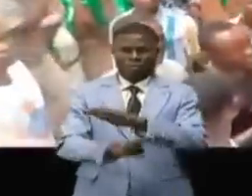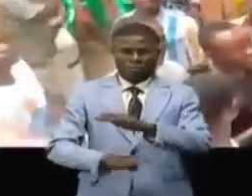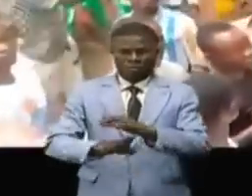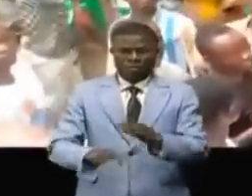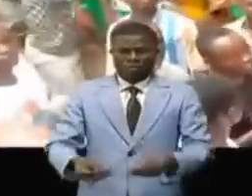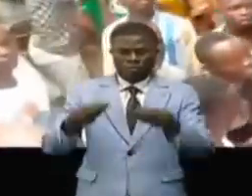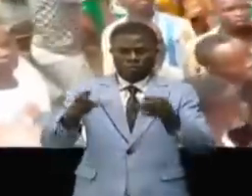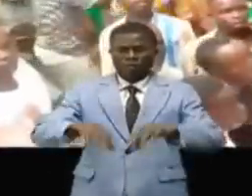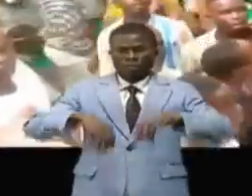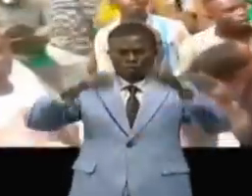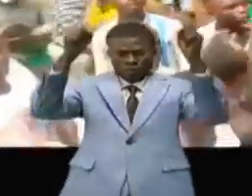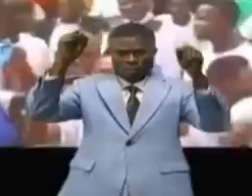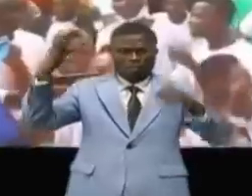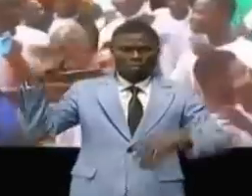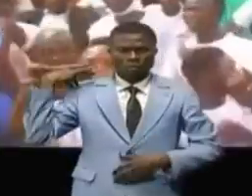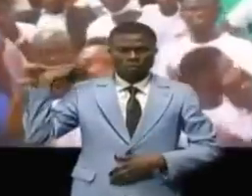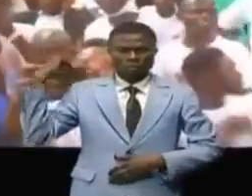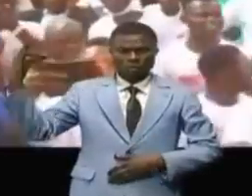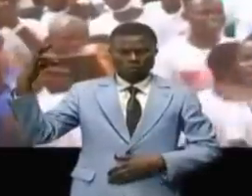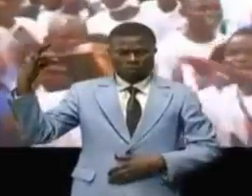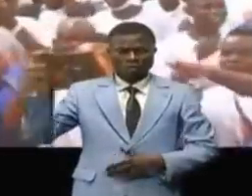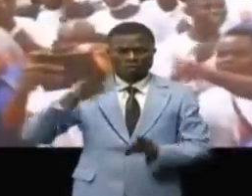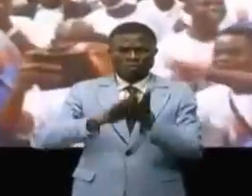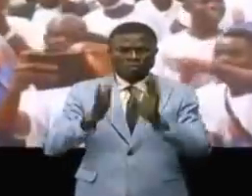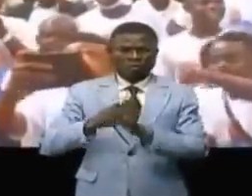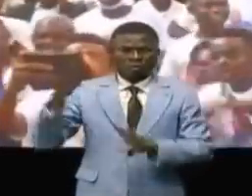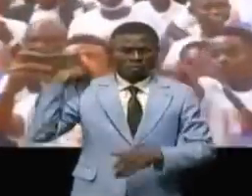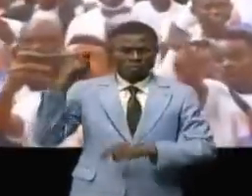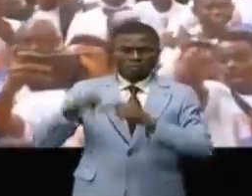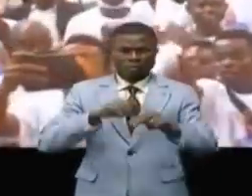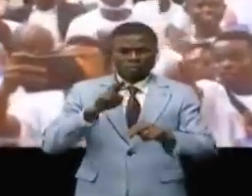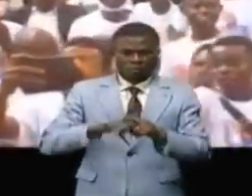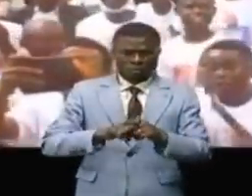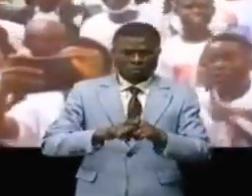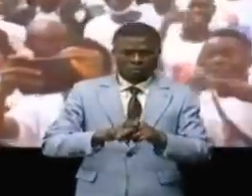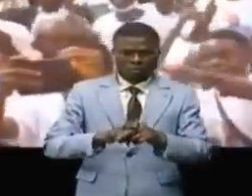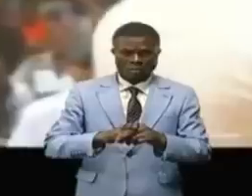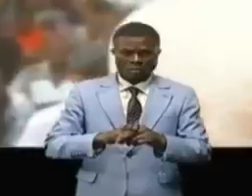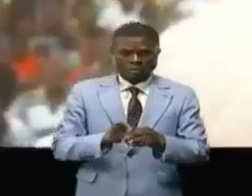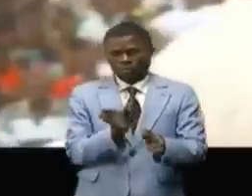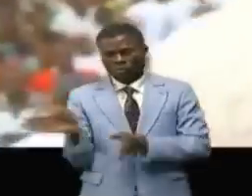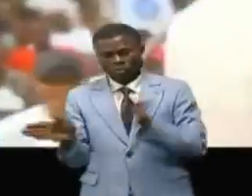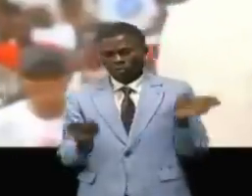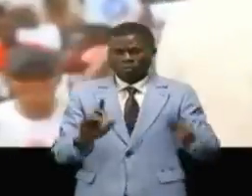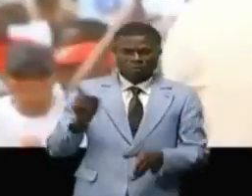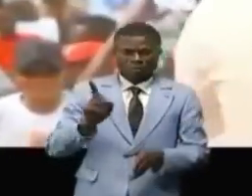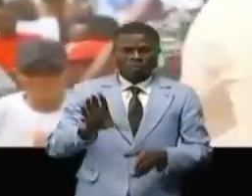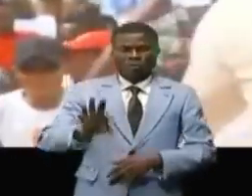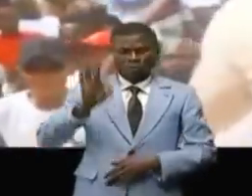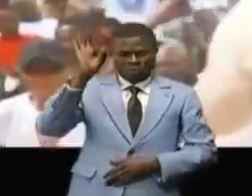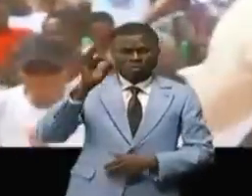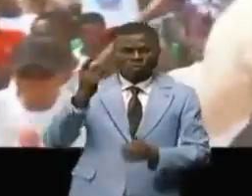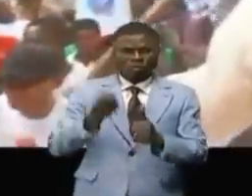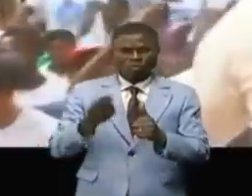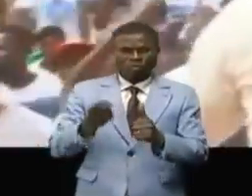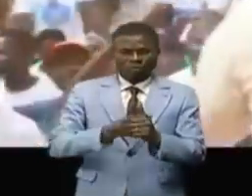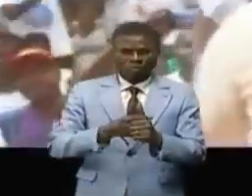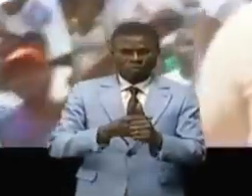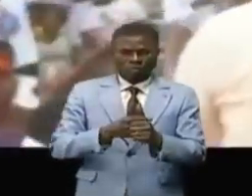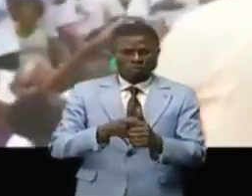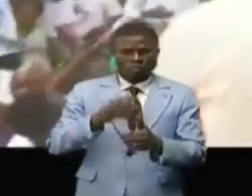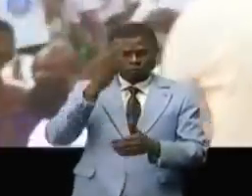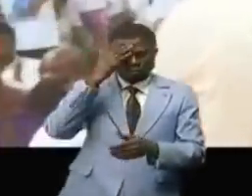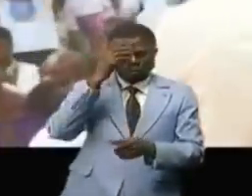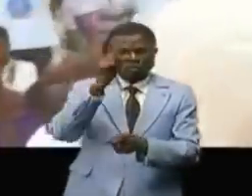l'adoption de sa candidature à la députation nationale sans aller par quatre chemins il a voulu d'abord avoir des